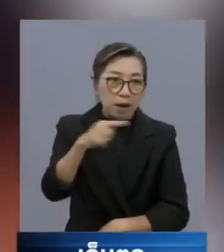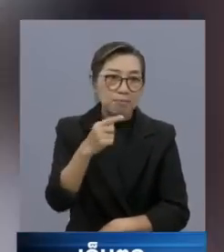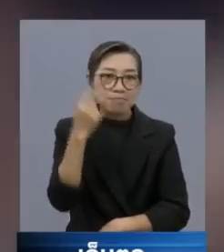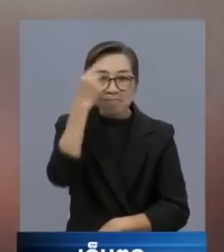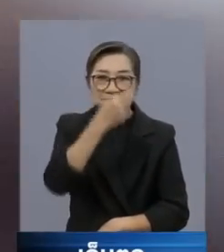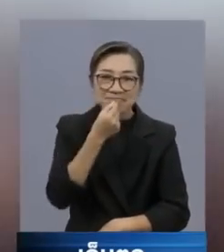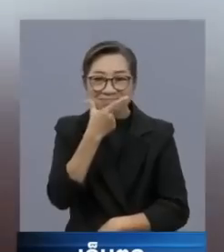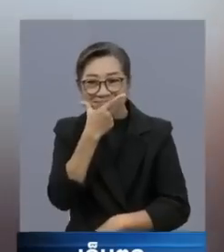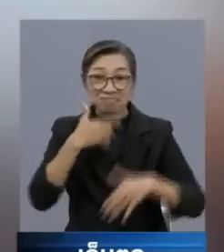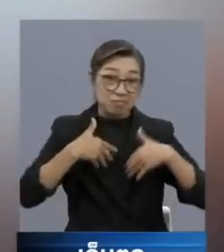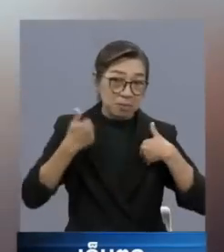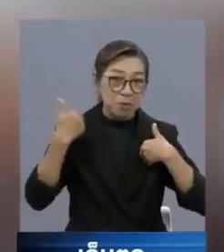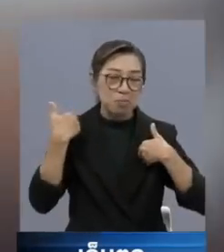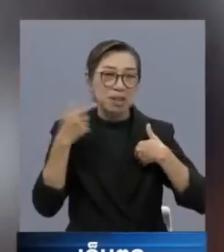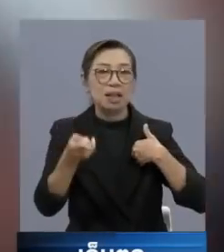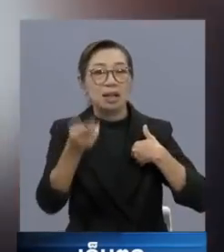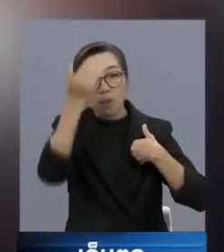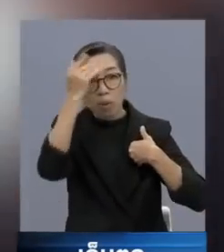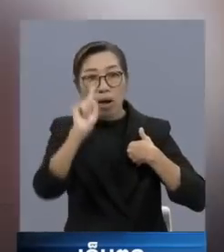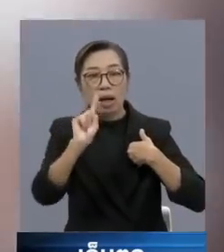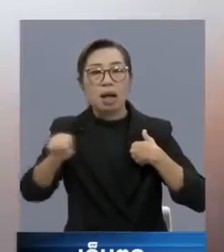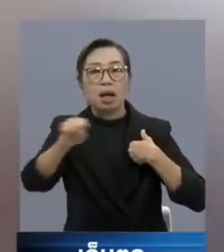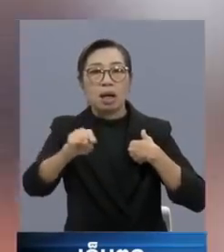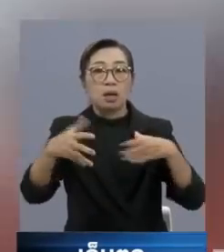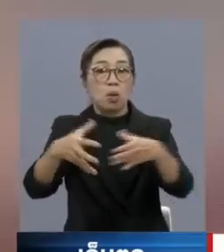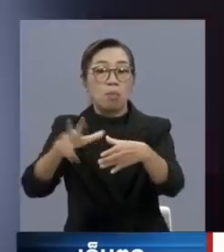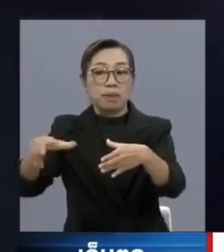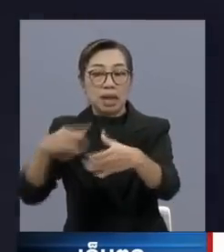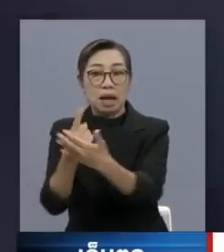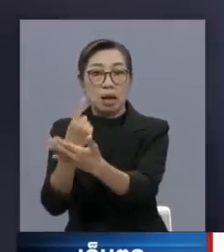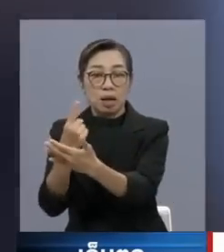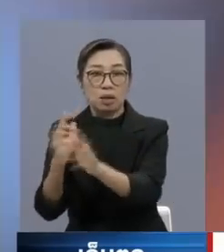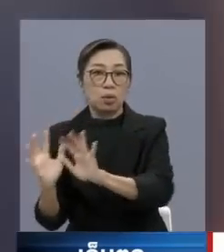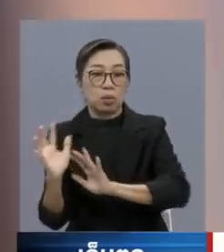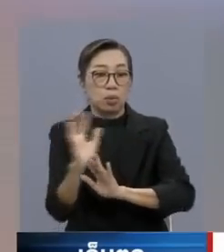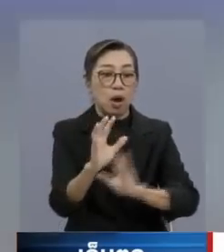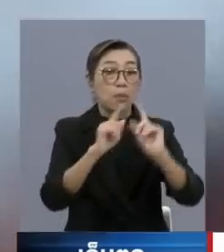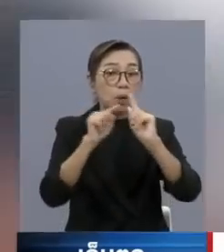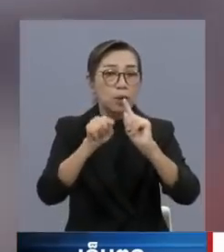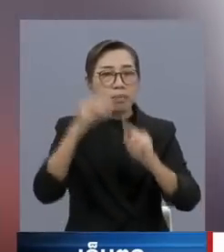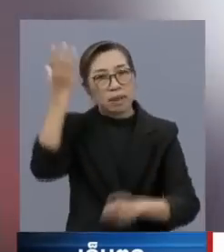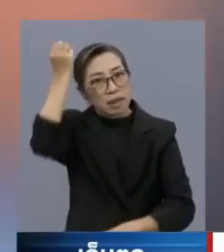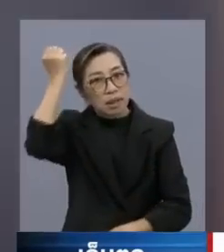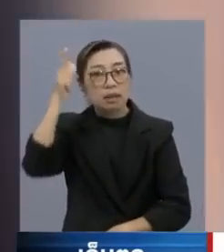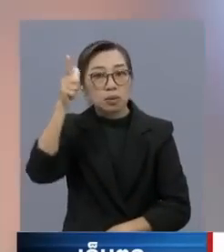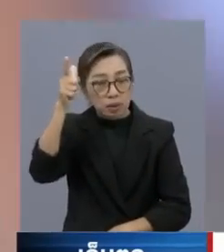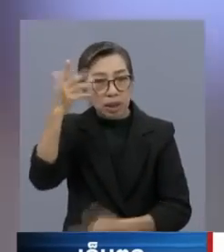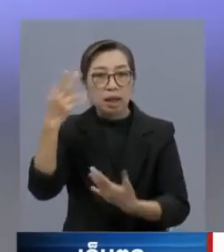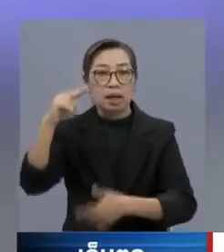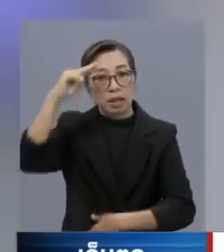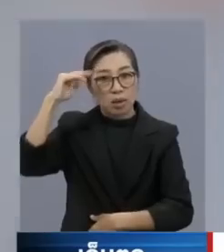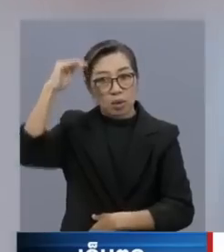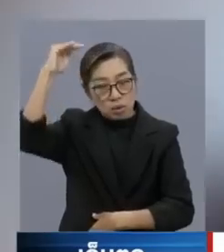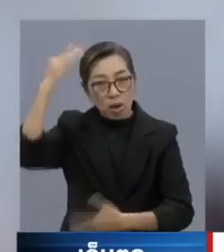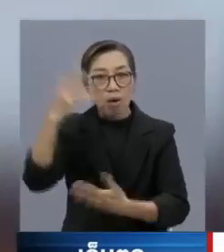ยทีเดียวนะครับเพราะว่าในส่วนของแกนนำที่เขาไปพูดคุยกันไม่ว่าจะเป็นคุณอุ๊งอิ๊งคุณเศรษฐาหรือหมอพรหมมินทร์